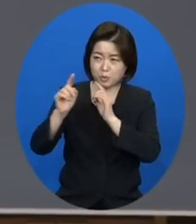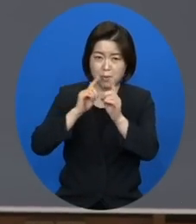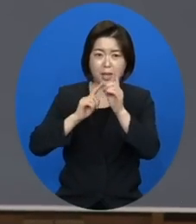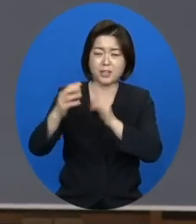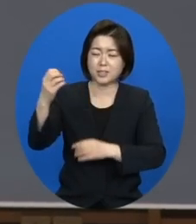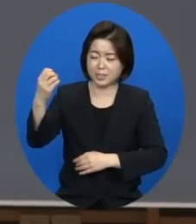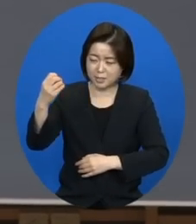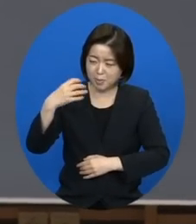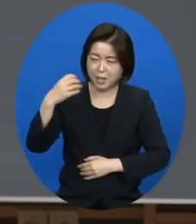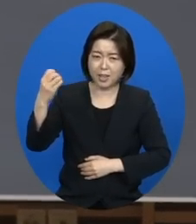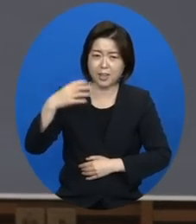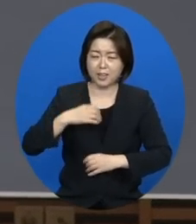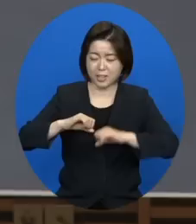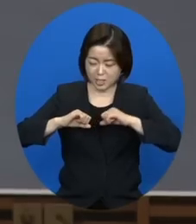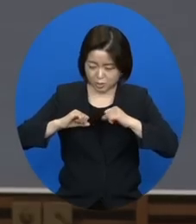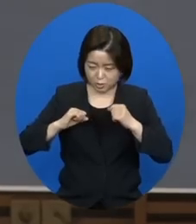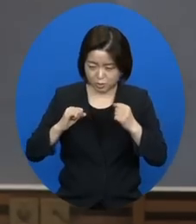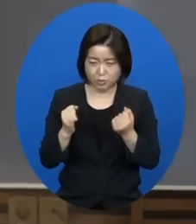주 말씀에